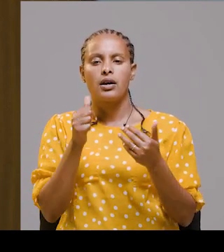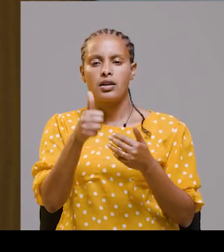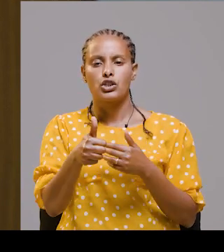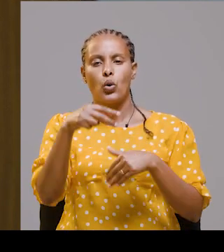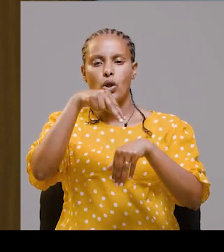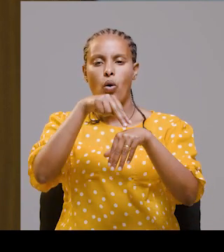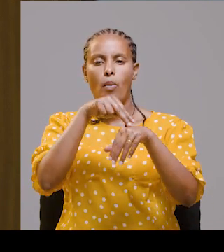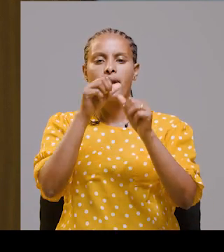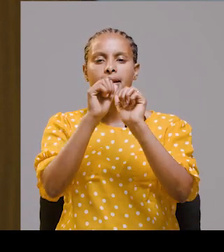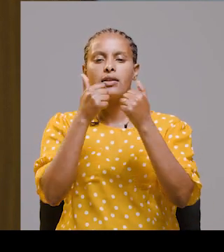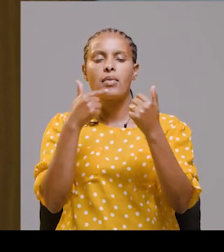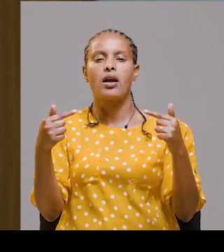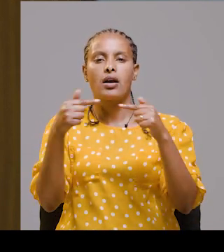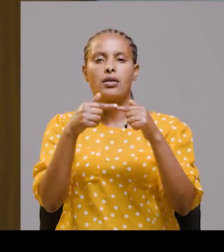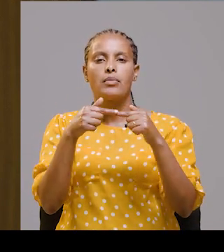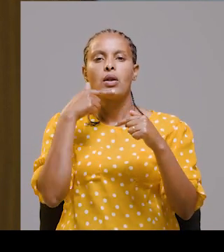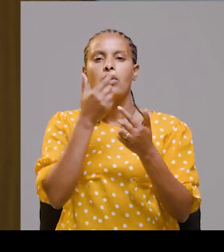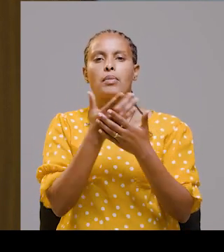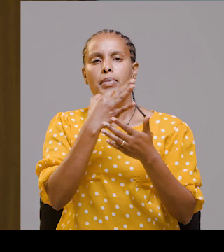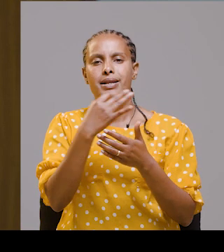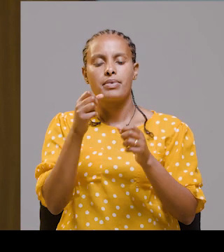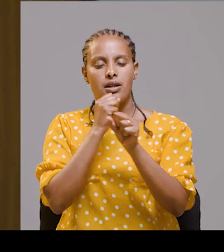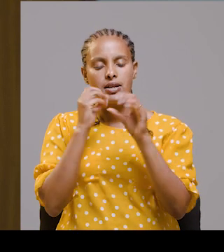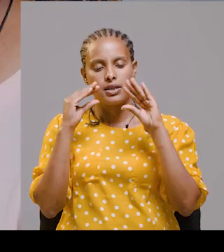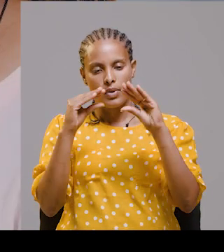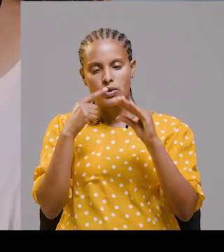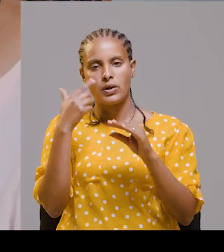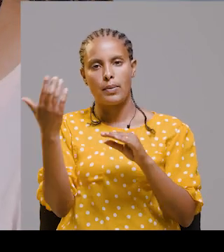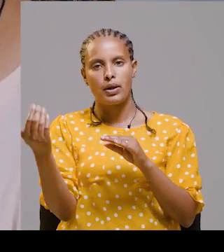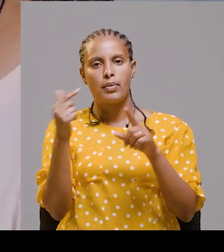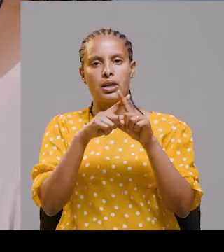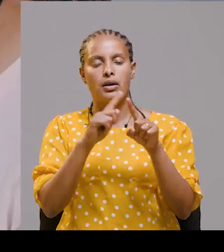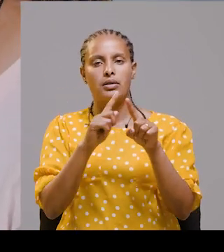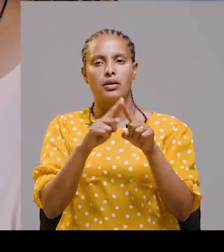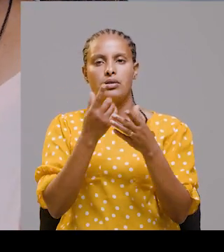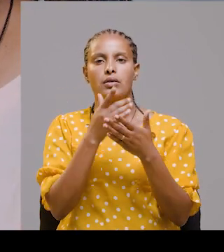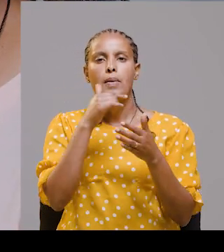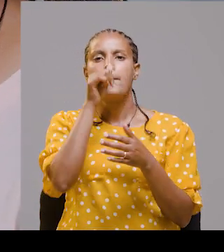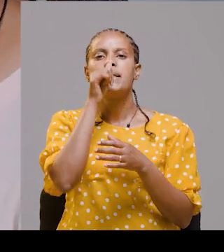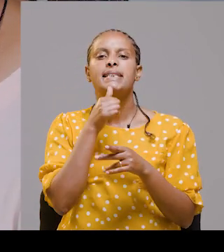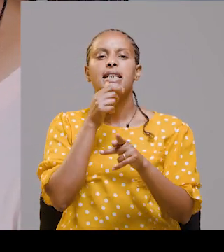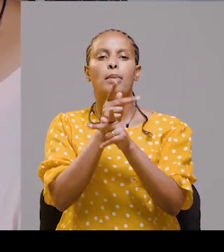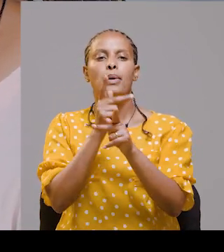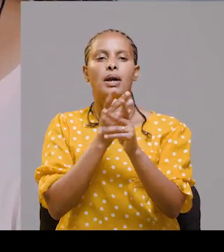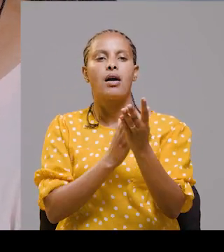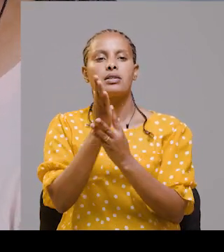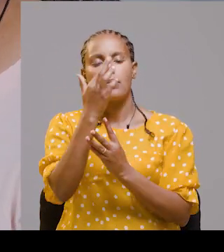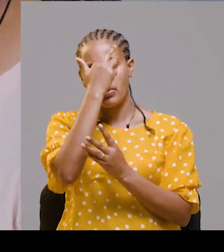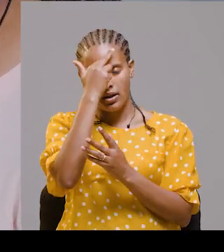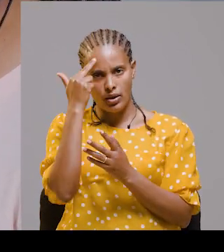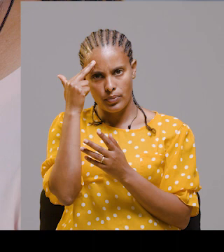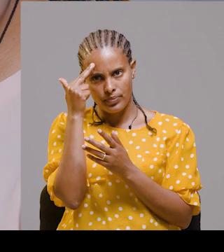ከራሳቸው ተቋም ጋር ደግሞ እንዴት ነው የሚያገናኙት የሚሉትን ነገሮች በደንብ እናስተምራቸው ነበር በተለይ ደግሞ ይሄ ሚስጥርን ከመጠበቅ አንፃር